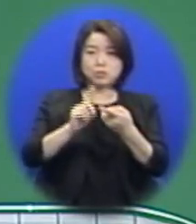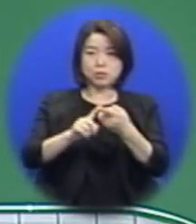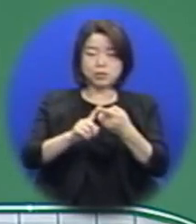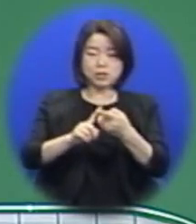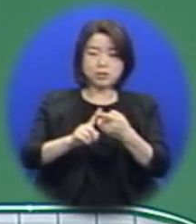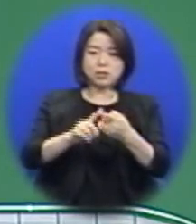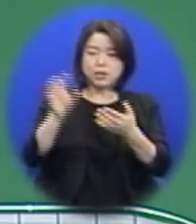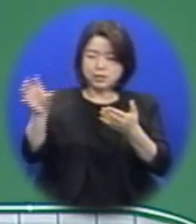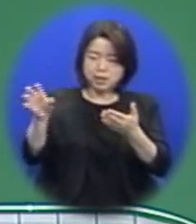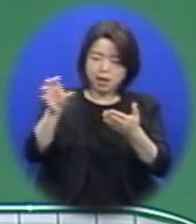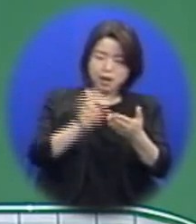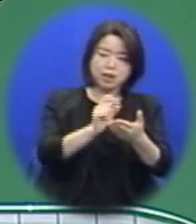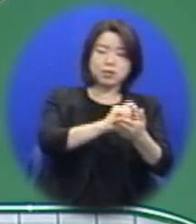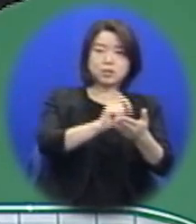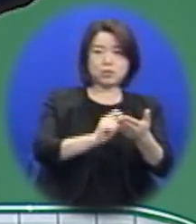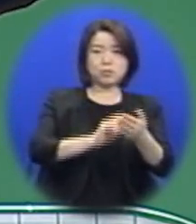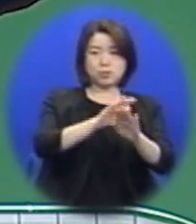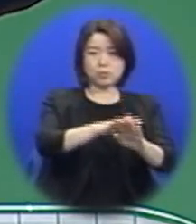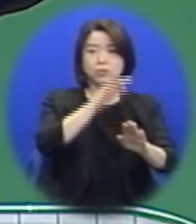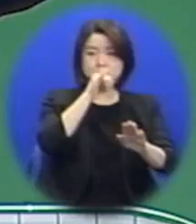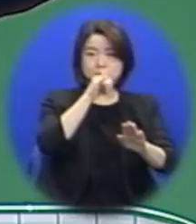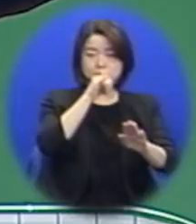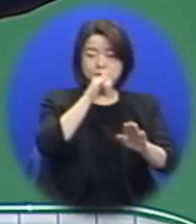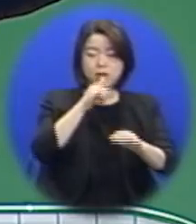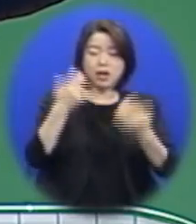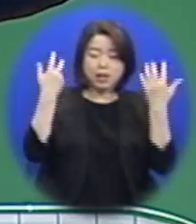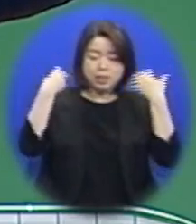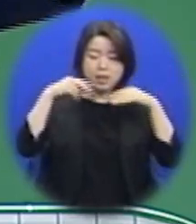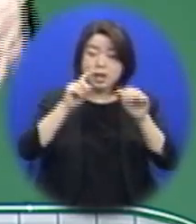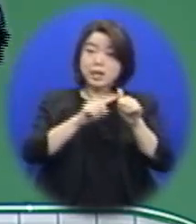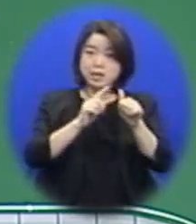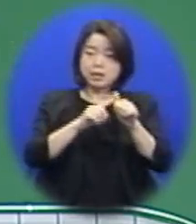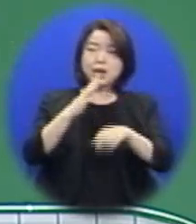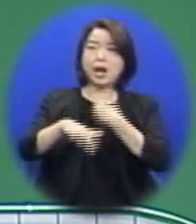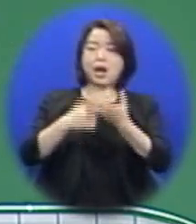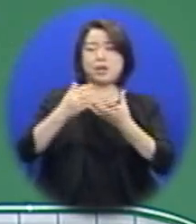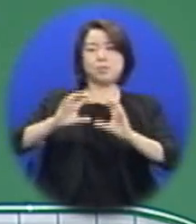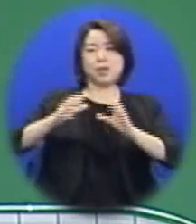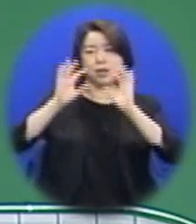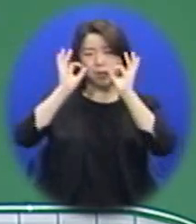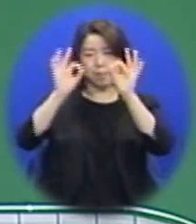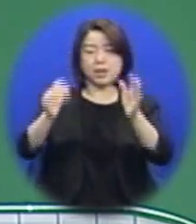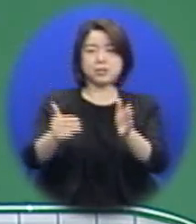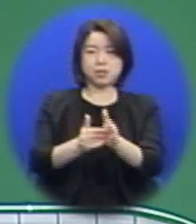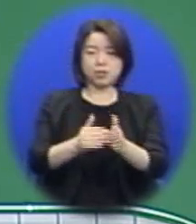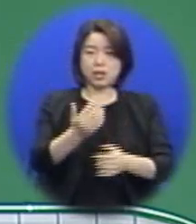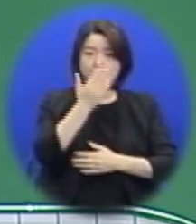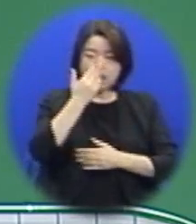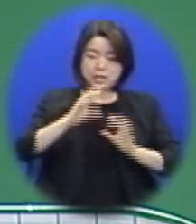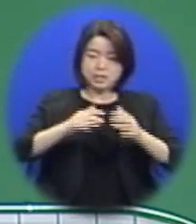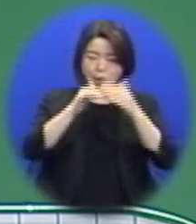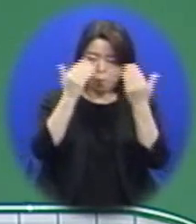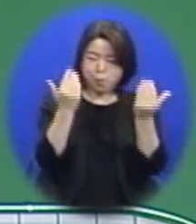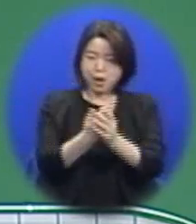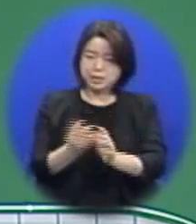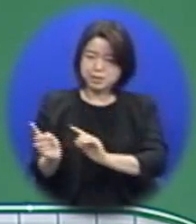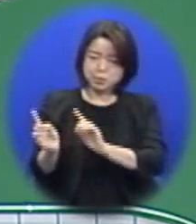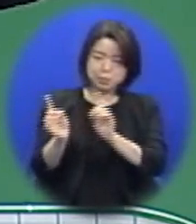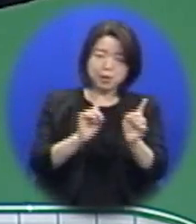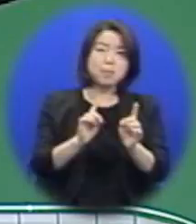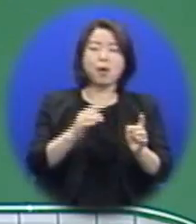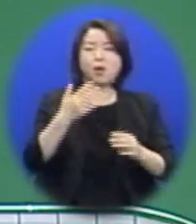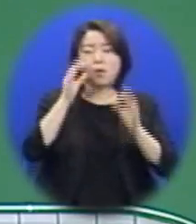있습니다. 그는 하나님의 나라를 보았어요. 이스라엘이 완전히 회복되는 걸 보았어요. 70년